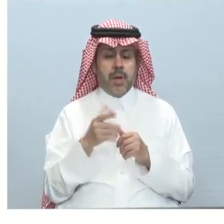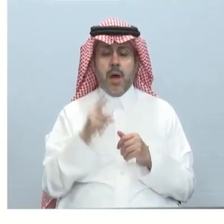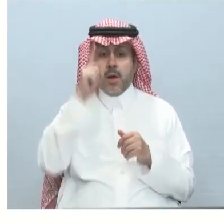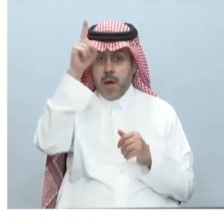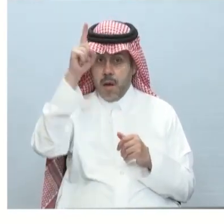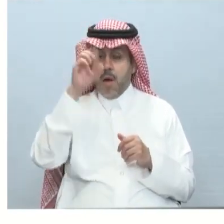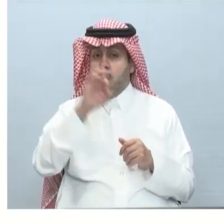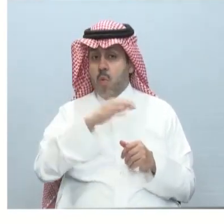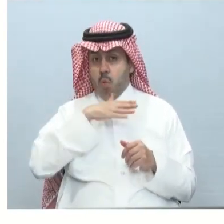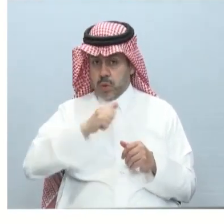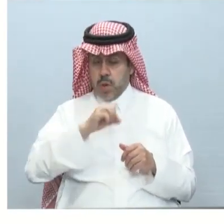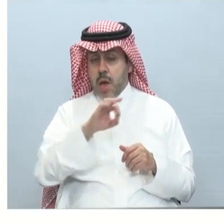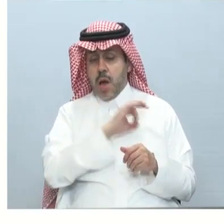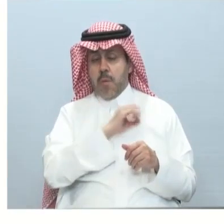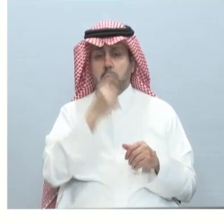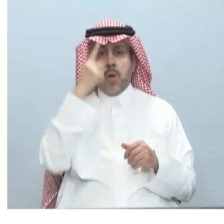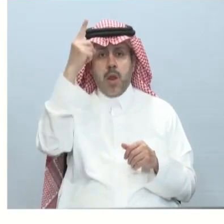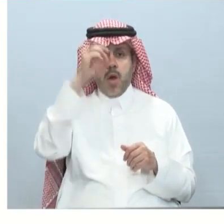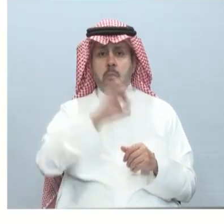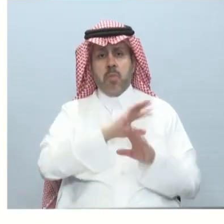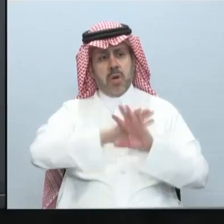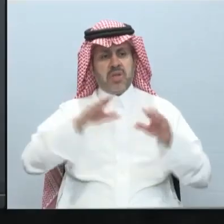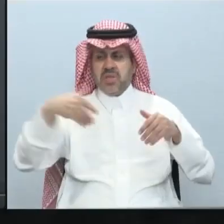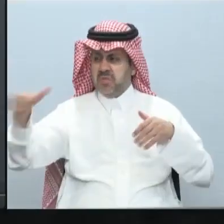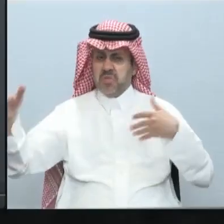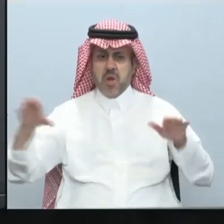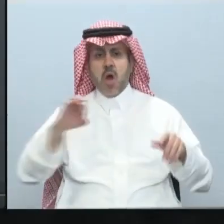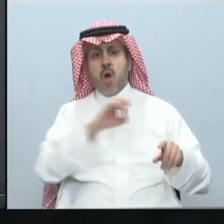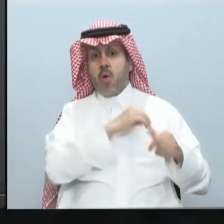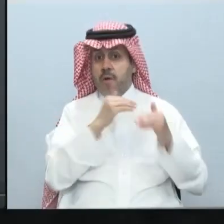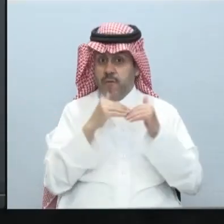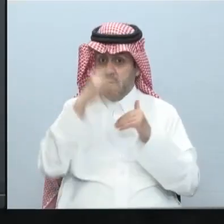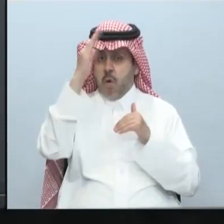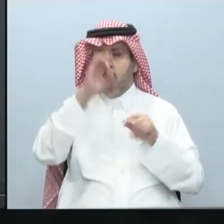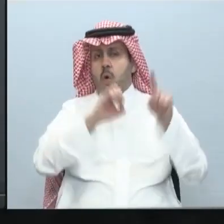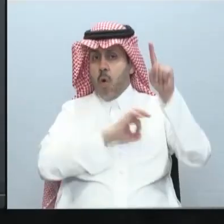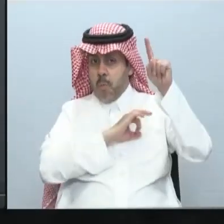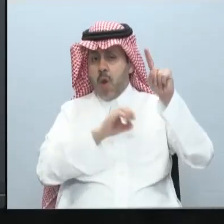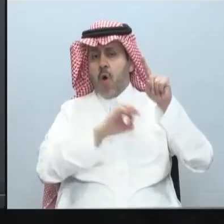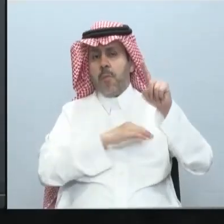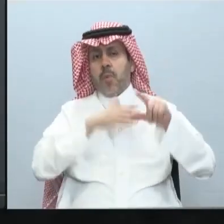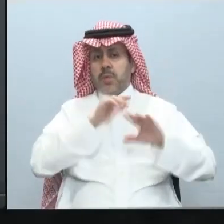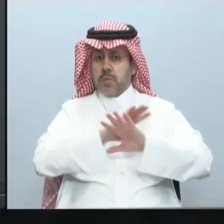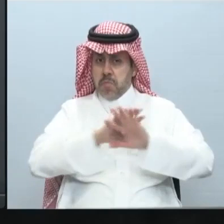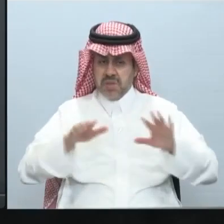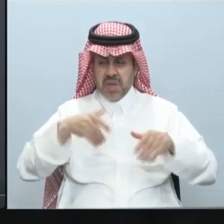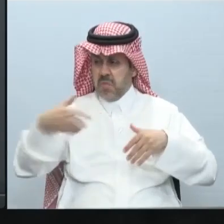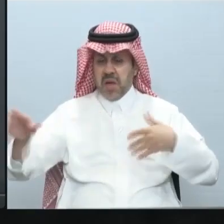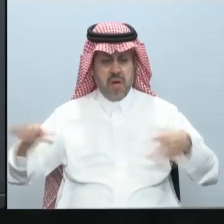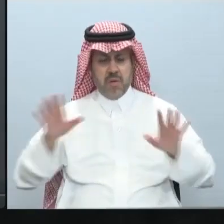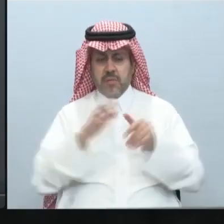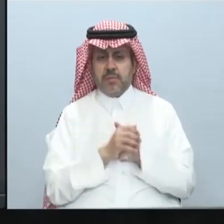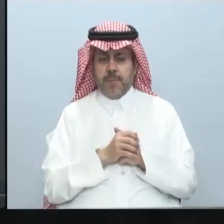لكم المثال قبل قليل في بلال رضي الله عنه فان يقدم الله ورسوله على كل ما تهواه نفسك